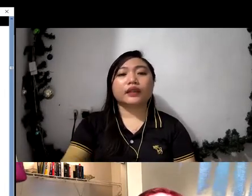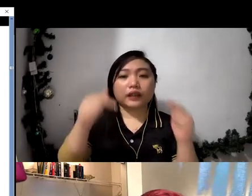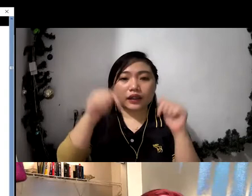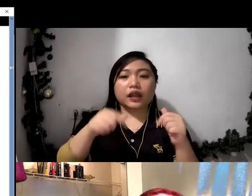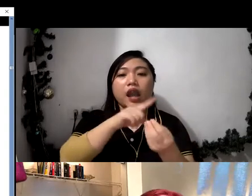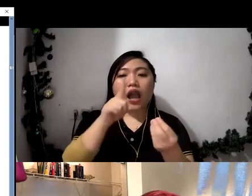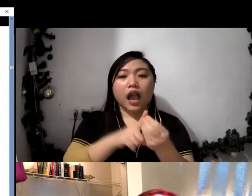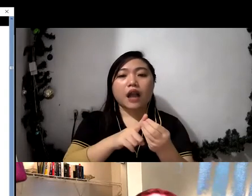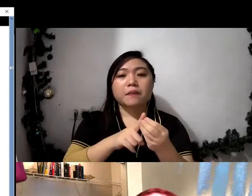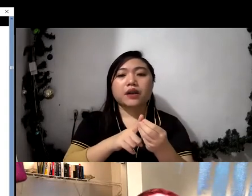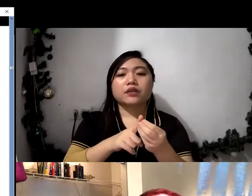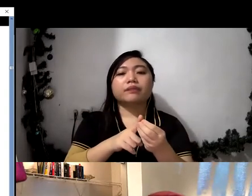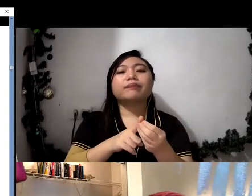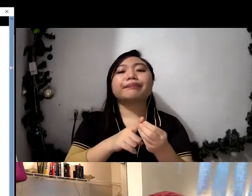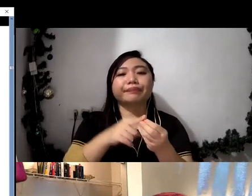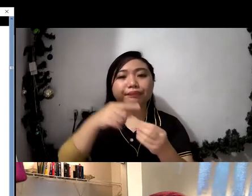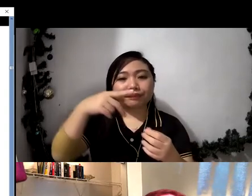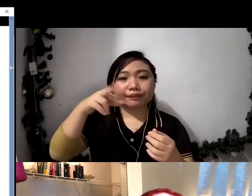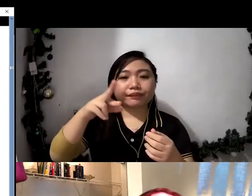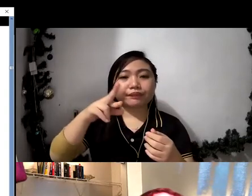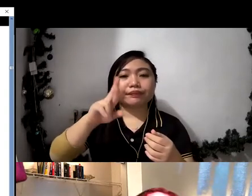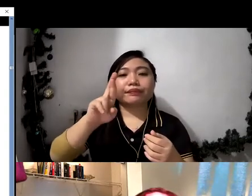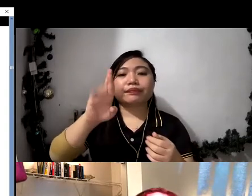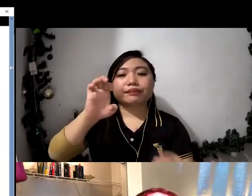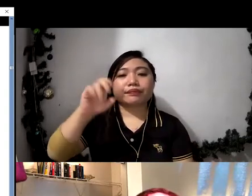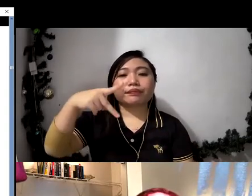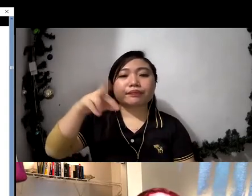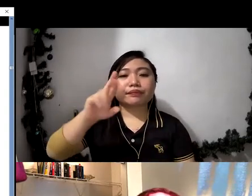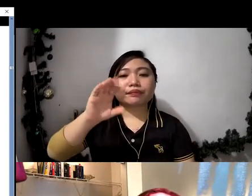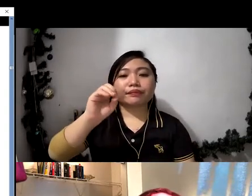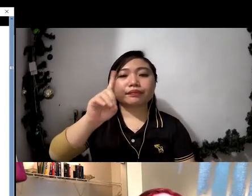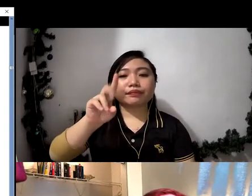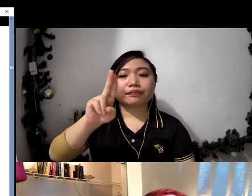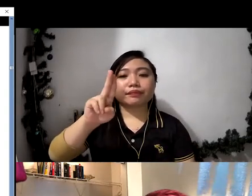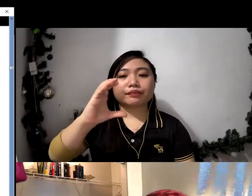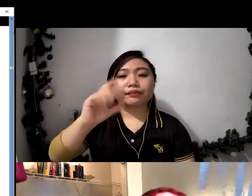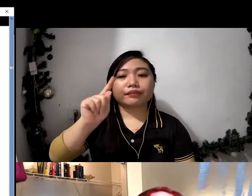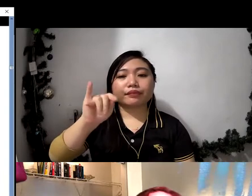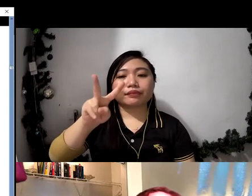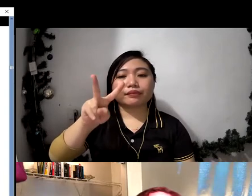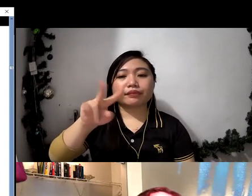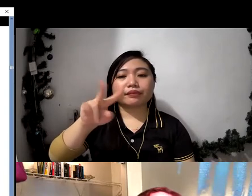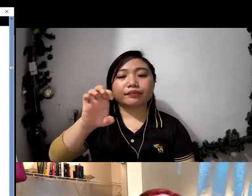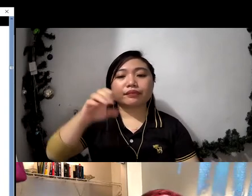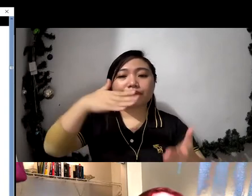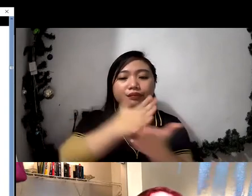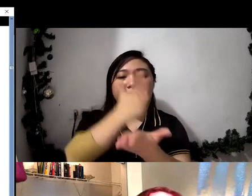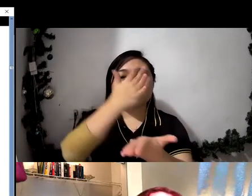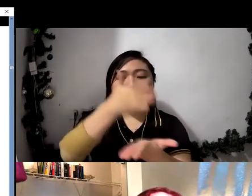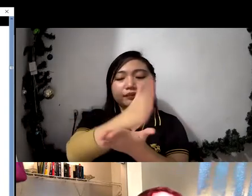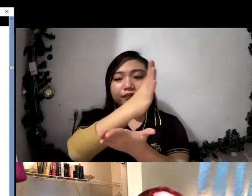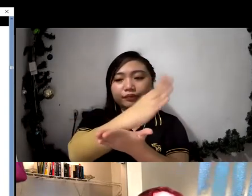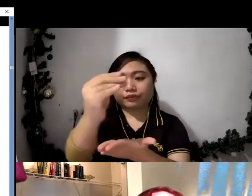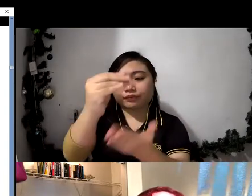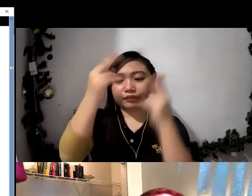reproductive rights and health, no. Lahat tayo, iba-iba yung mga pananaw natin tungkol diyan, ano, pero lahat tayo, no, nagkakaisa